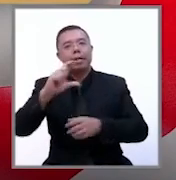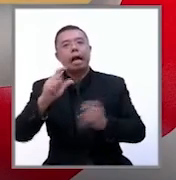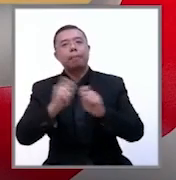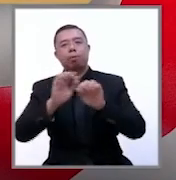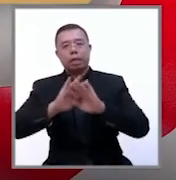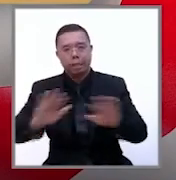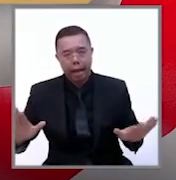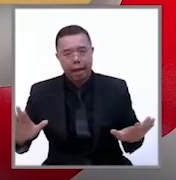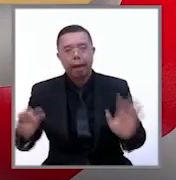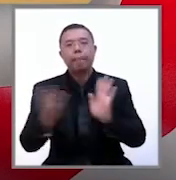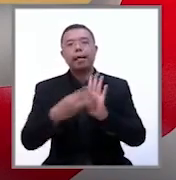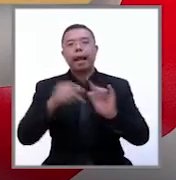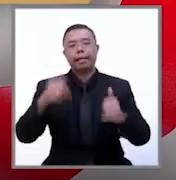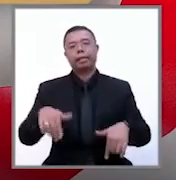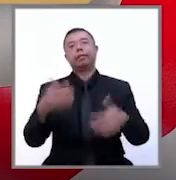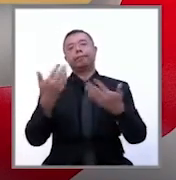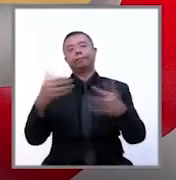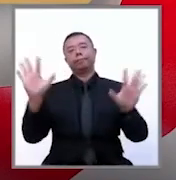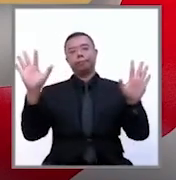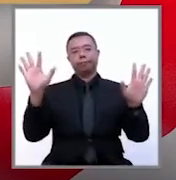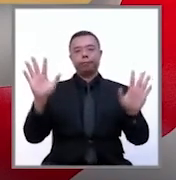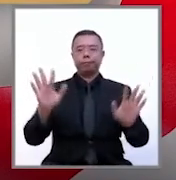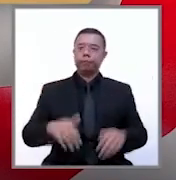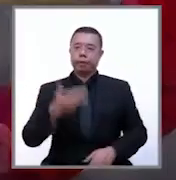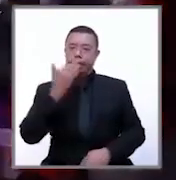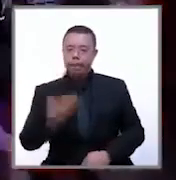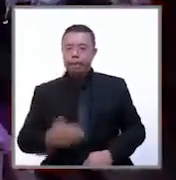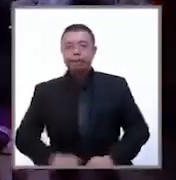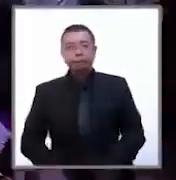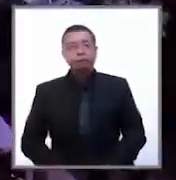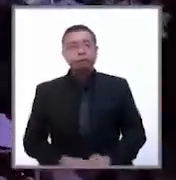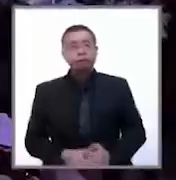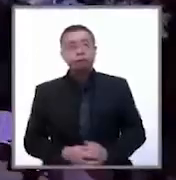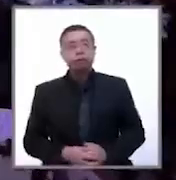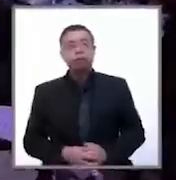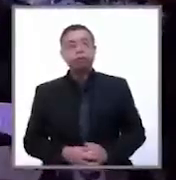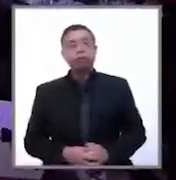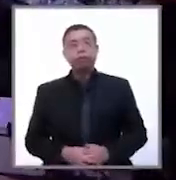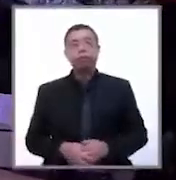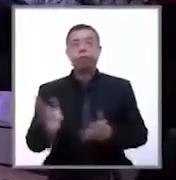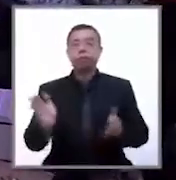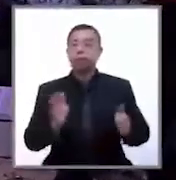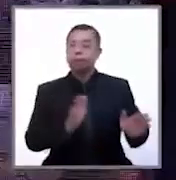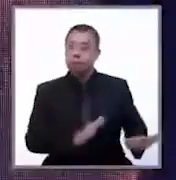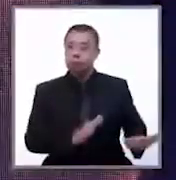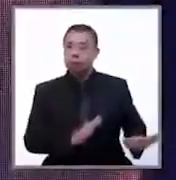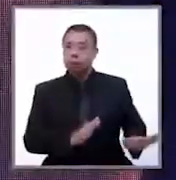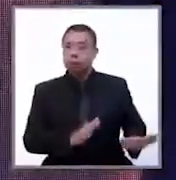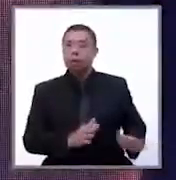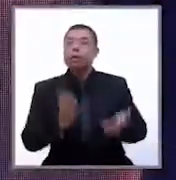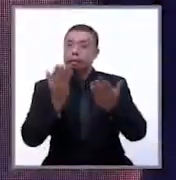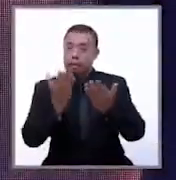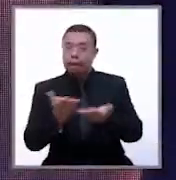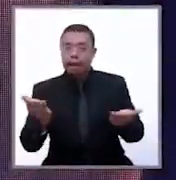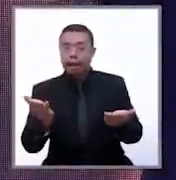menyelesaikan ini selesai Baik Pak terima kasih Selanjutnya kami